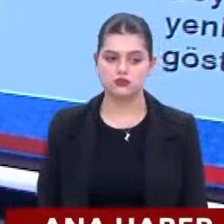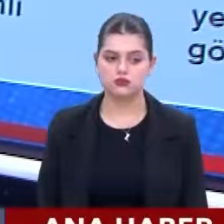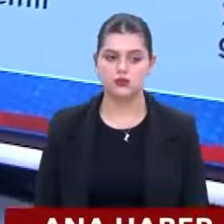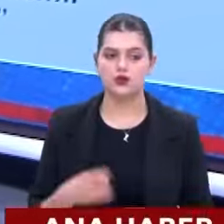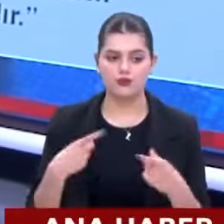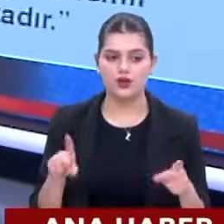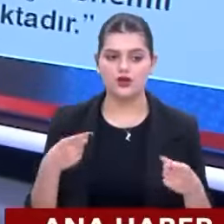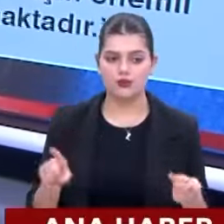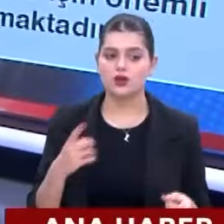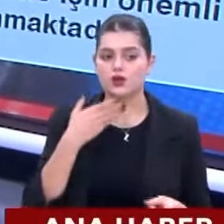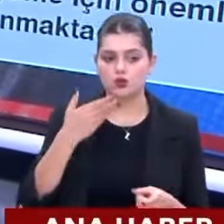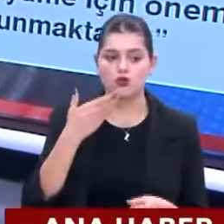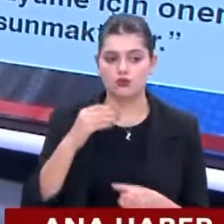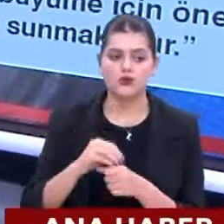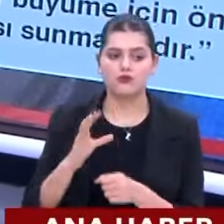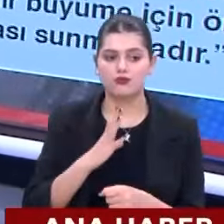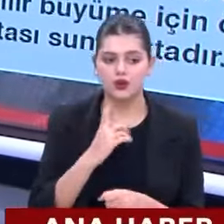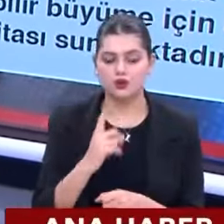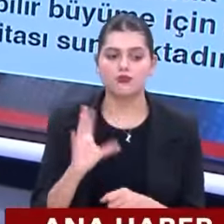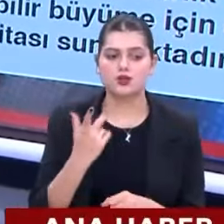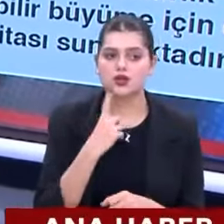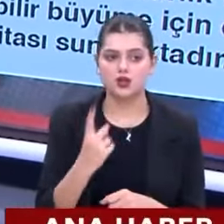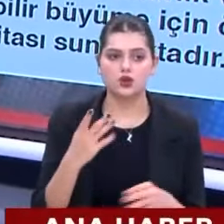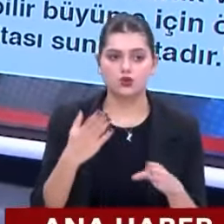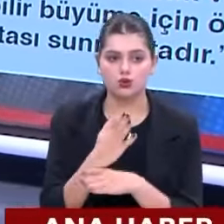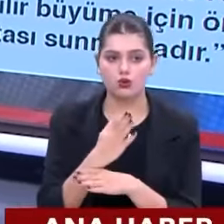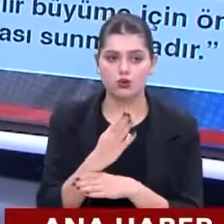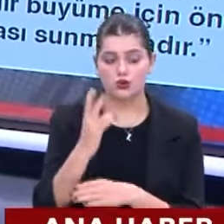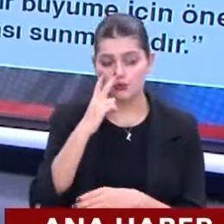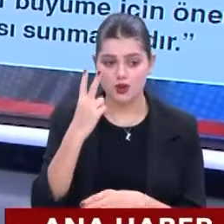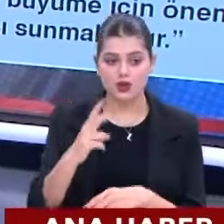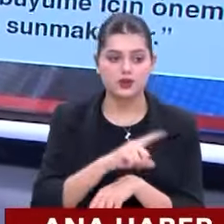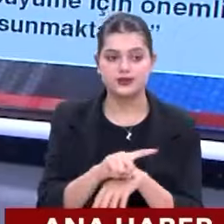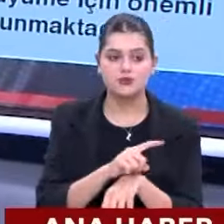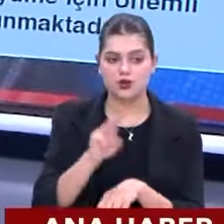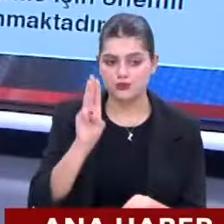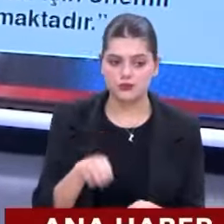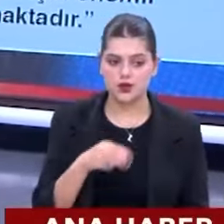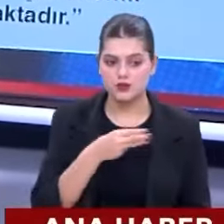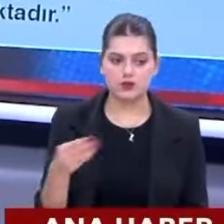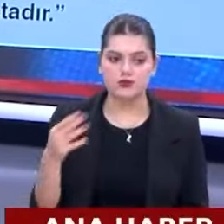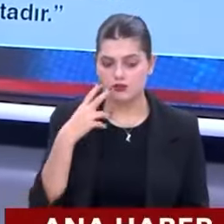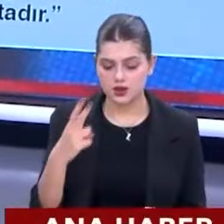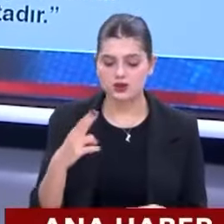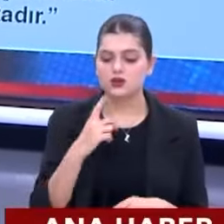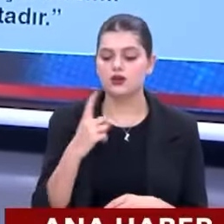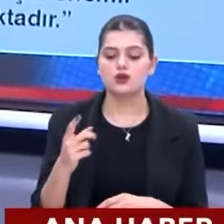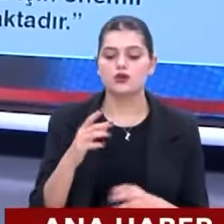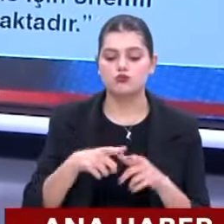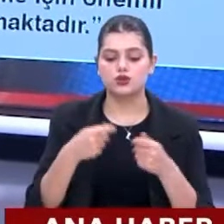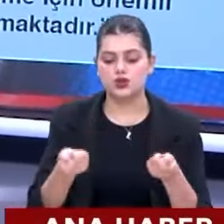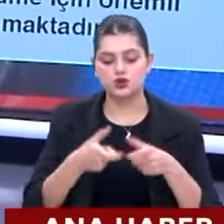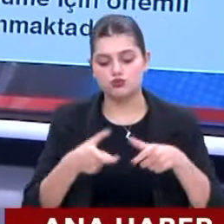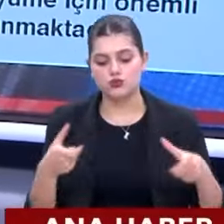farklı farklı yorumlar da oluyor. Ya şöyle, dediğin gibi realite olarak bakıldığında, matematiksel olarak bakıldığında büyümenin düşmesi,